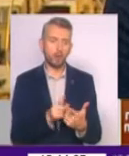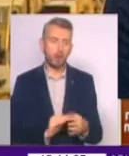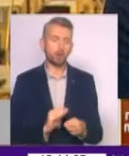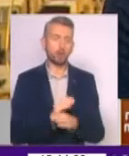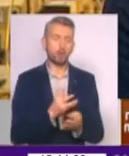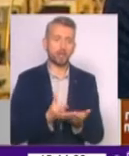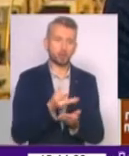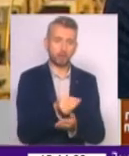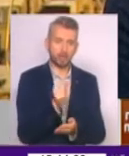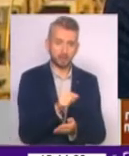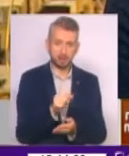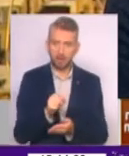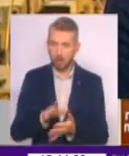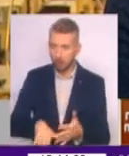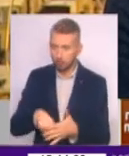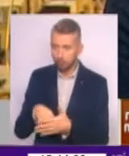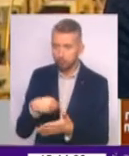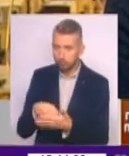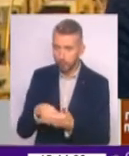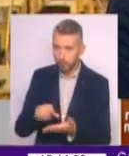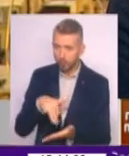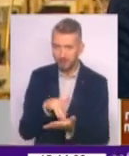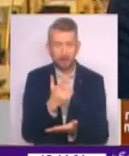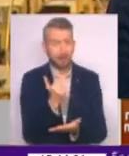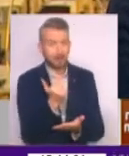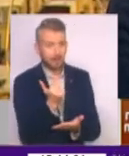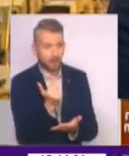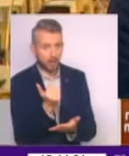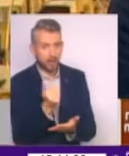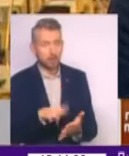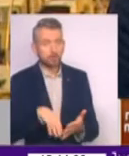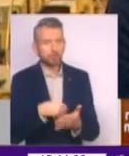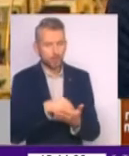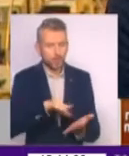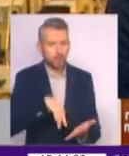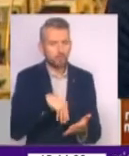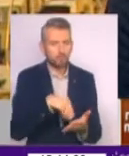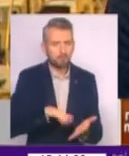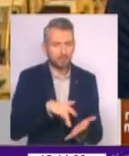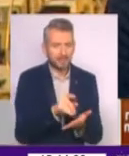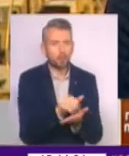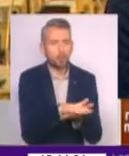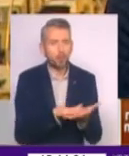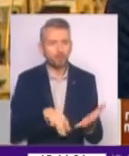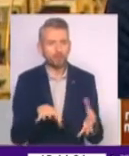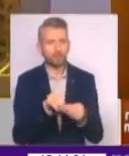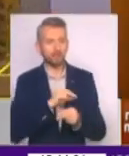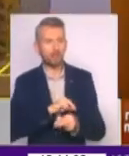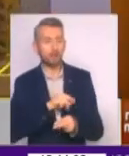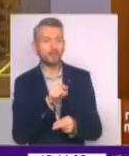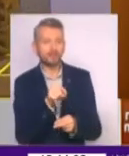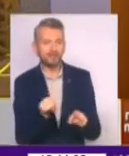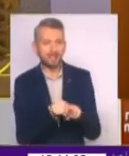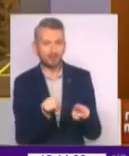дофінансувати це. З бюджету міста, звичайно. З бюджету міста, з тим же, продовжуючи співпрацю з тим же інвестором. Тобто все одно співпраця